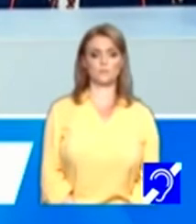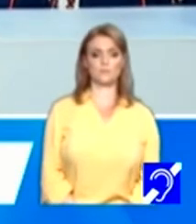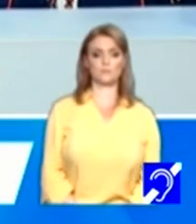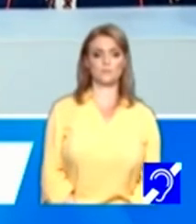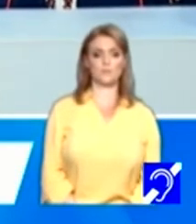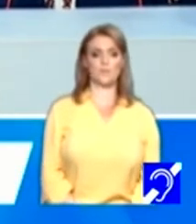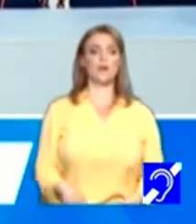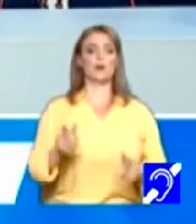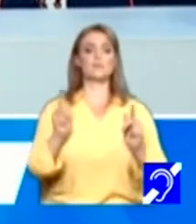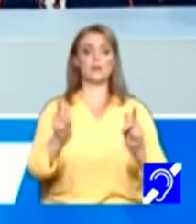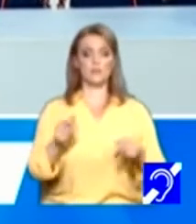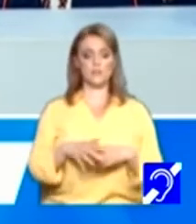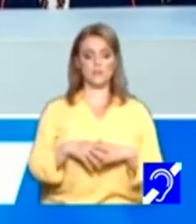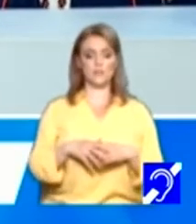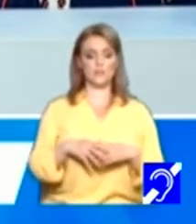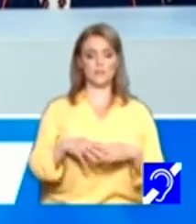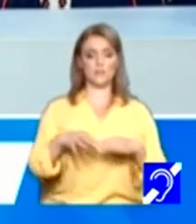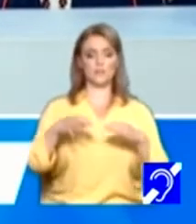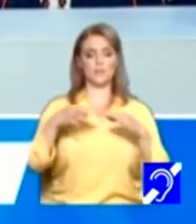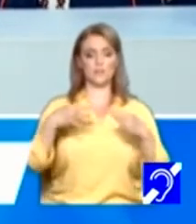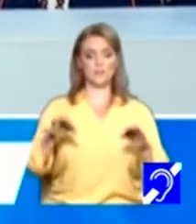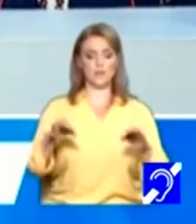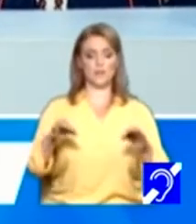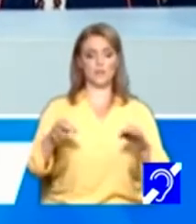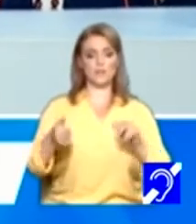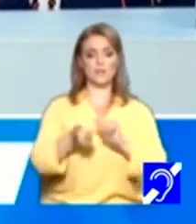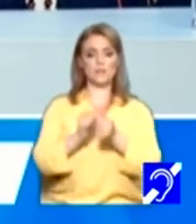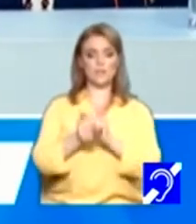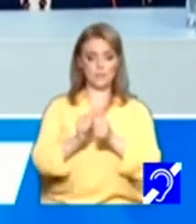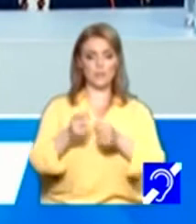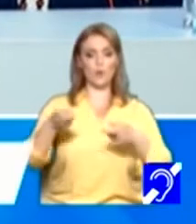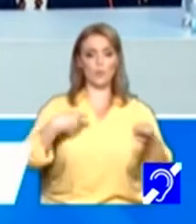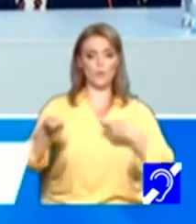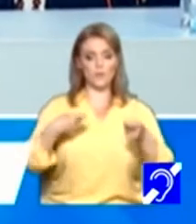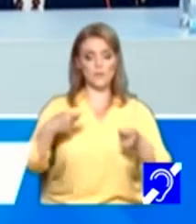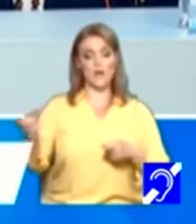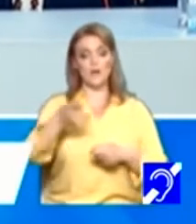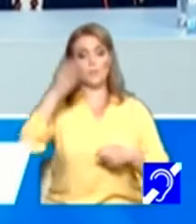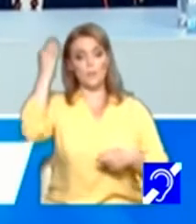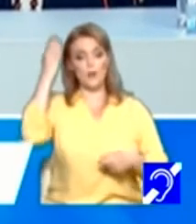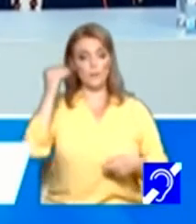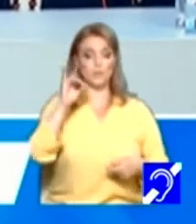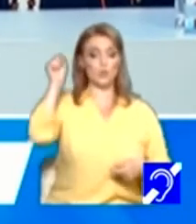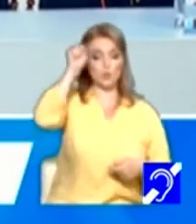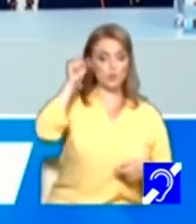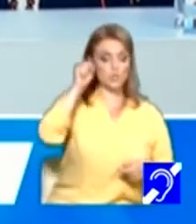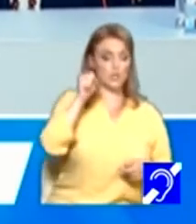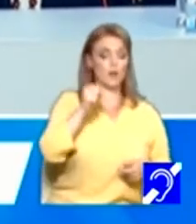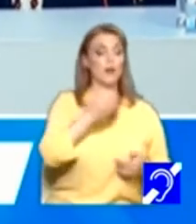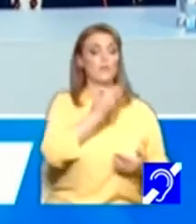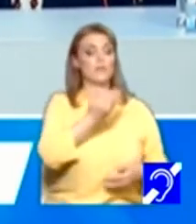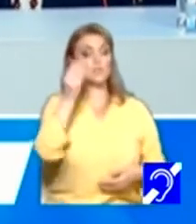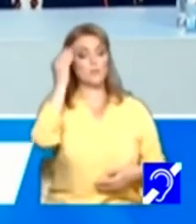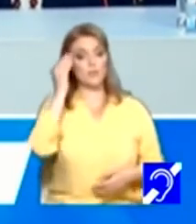se numește acordul liber. Nu, că eu altfel spun. Nu, nu trebuie să spuneți altfel, trebuie să știți măcar ce înseamnă. Eu vă spun acordul,